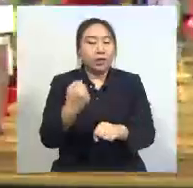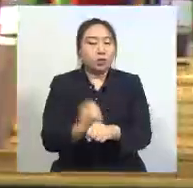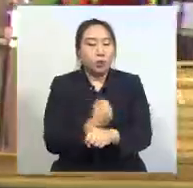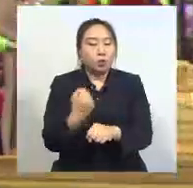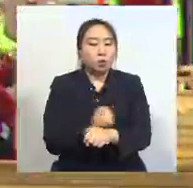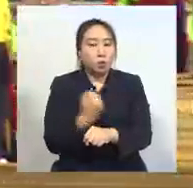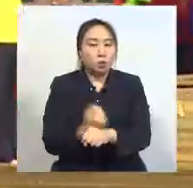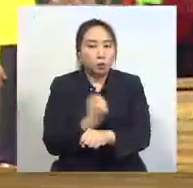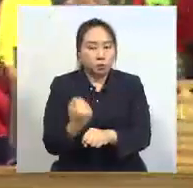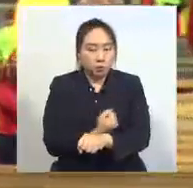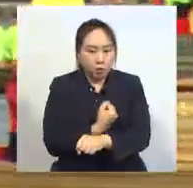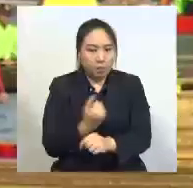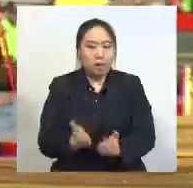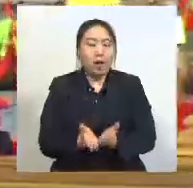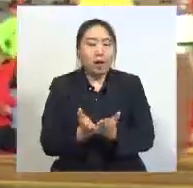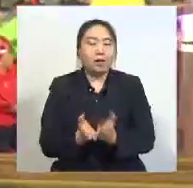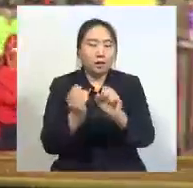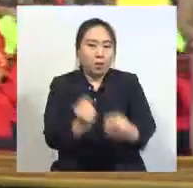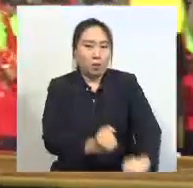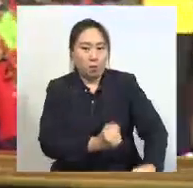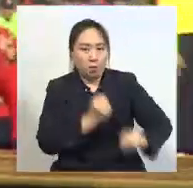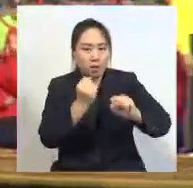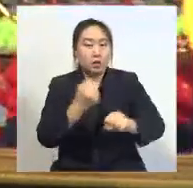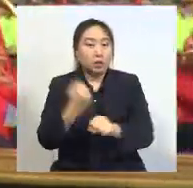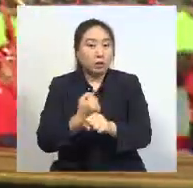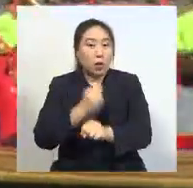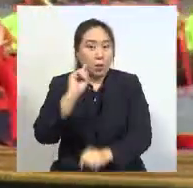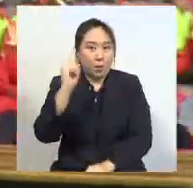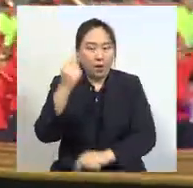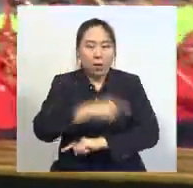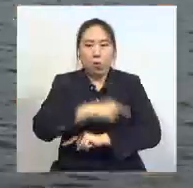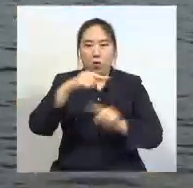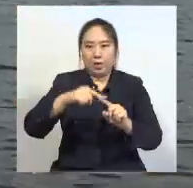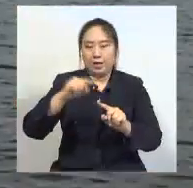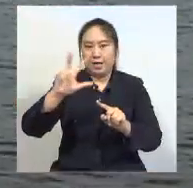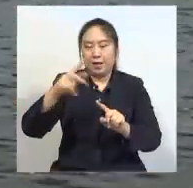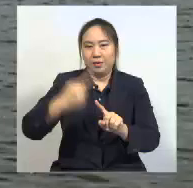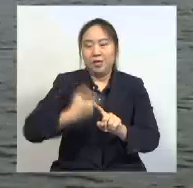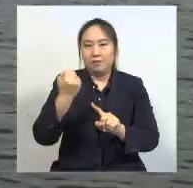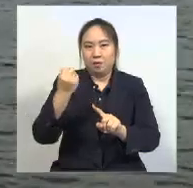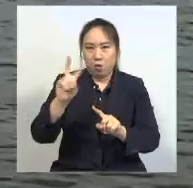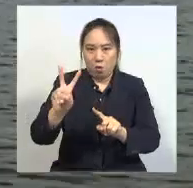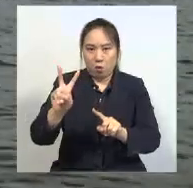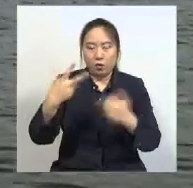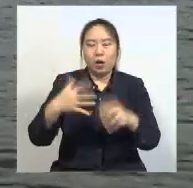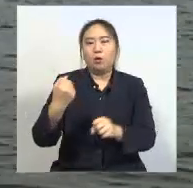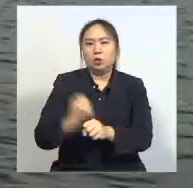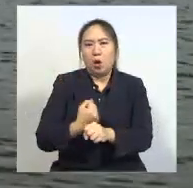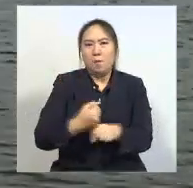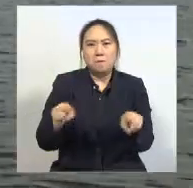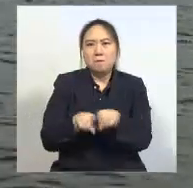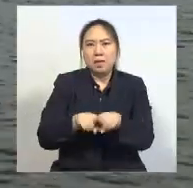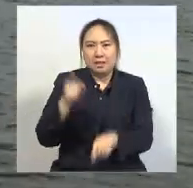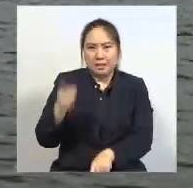มย่อยขบวนพยุหยาตราทางชลมารคจะมีขึ้นอีกครั้งในวันที่3ธันวาคมก่อนจะมีการซ้อมเสมือนจริ